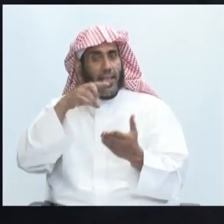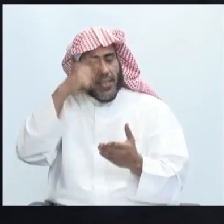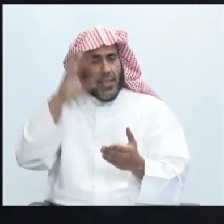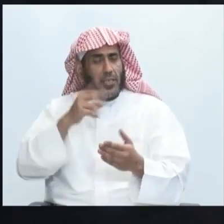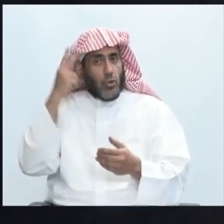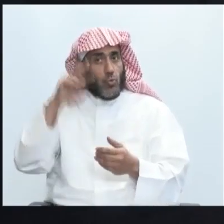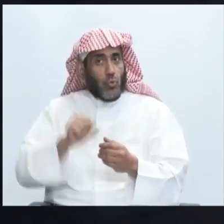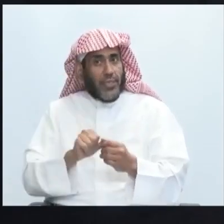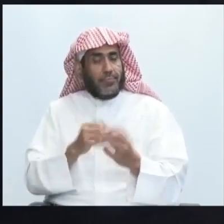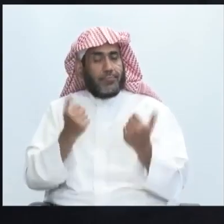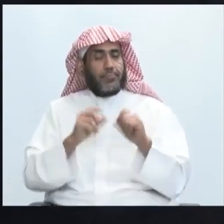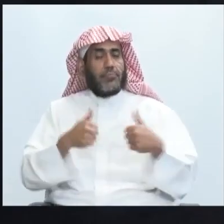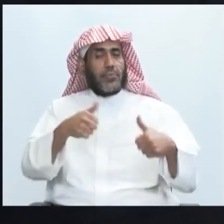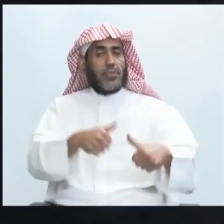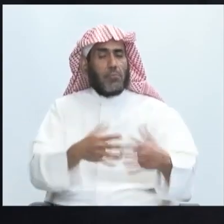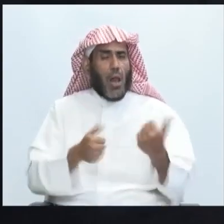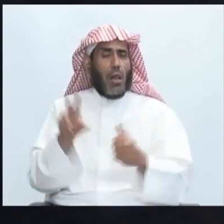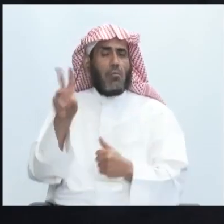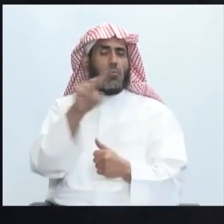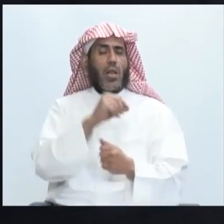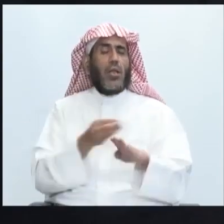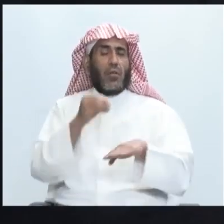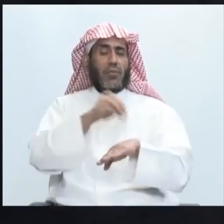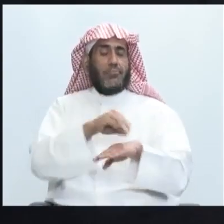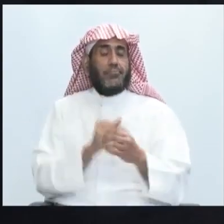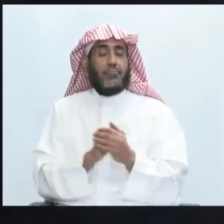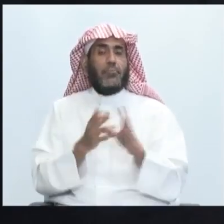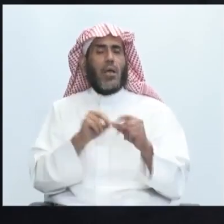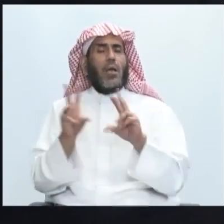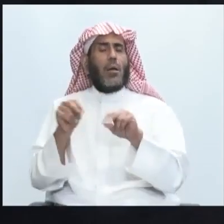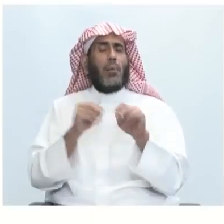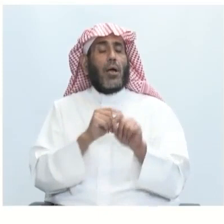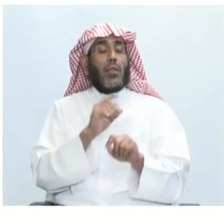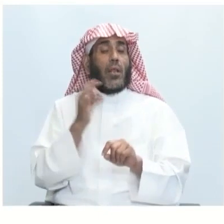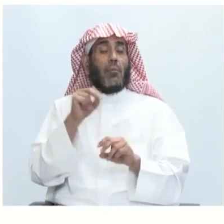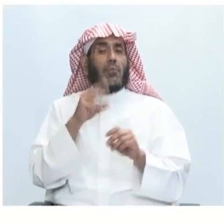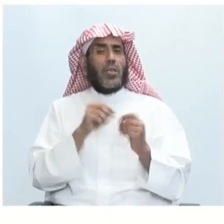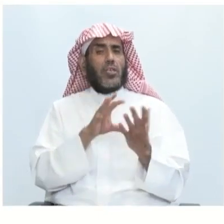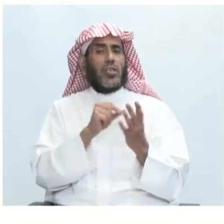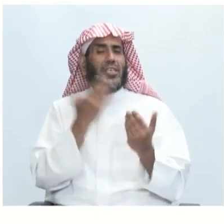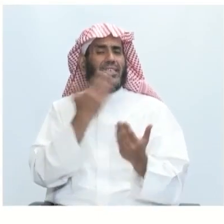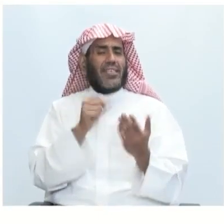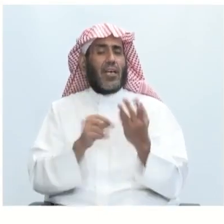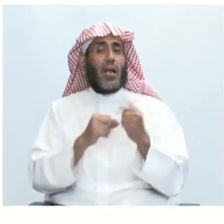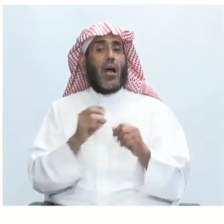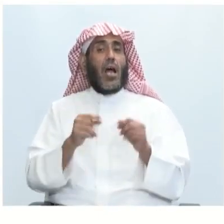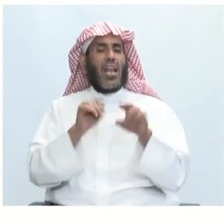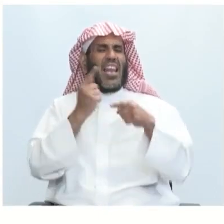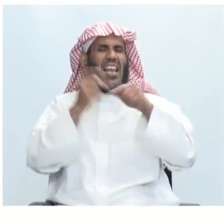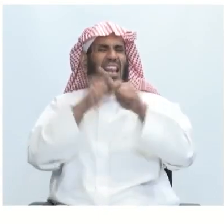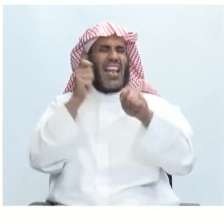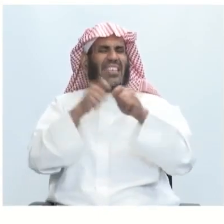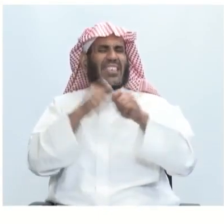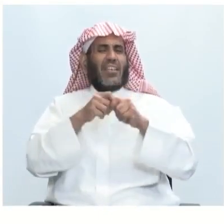وستاتي بالاستكمال هنا تاتي بامثله اضافيه كذلك هنا بعض الامثله في منهج الاستقراء الحديد يتمدد بالحراره